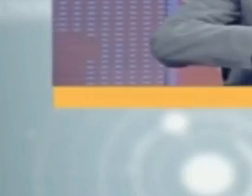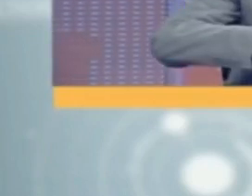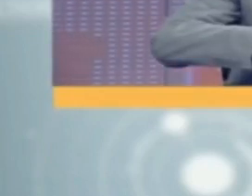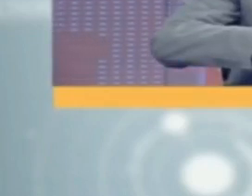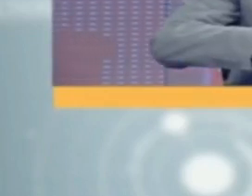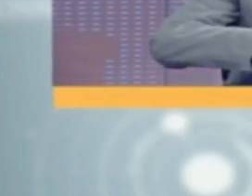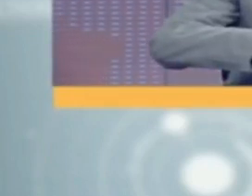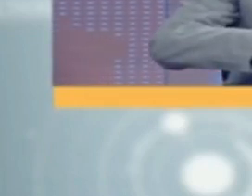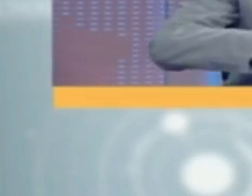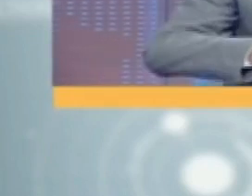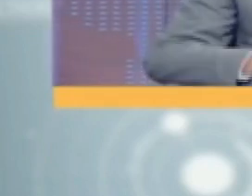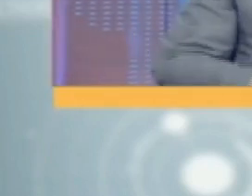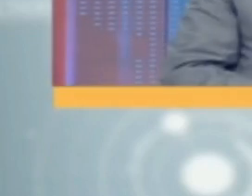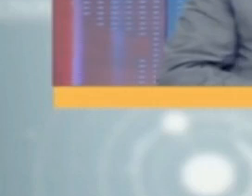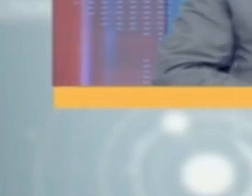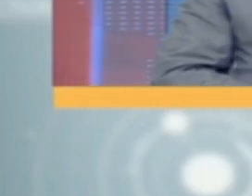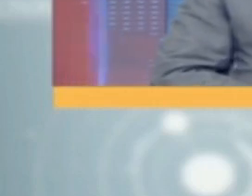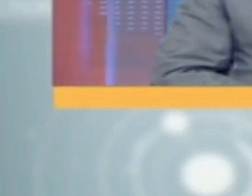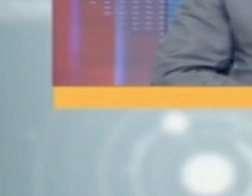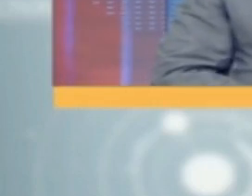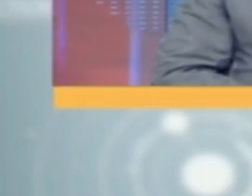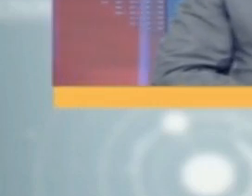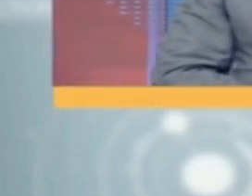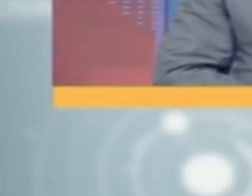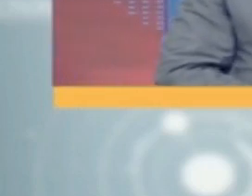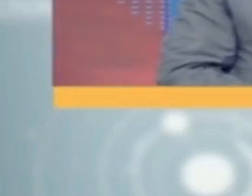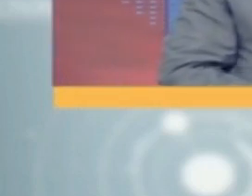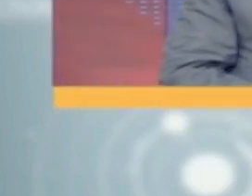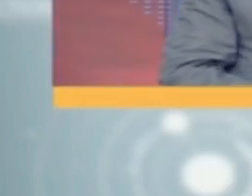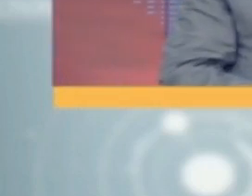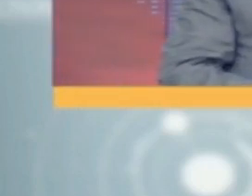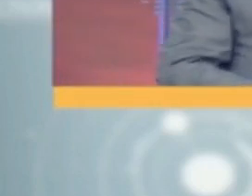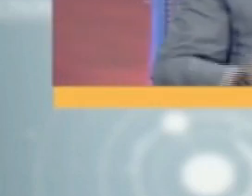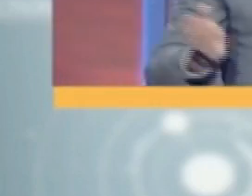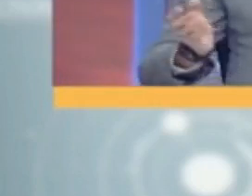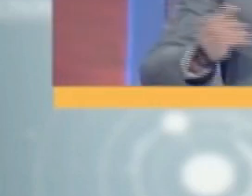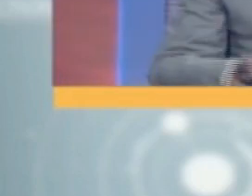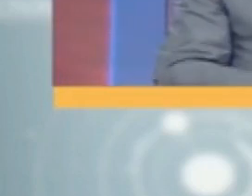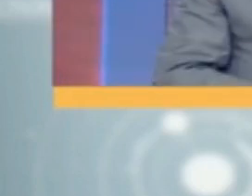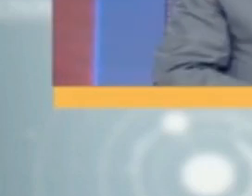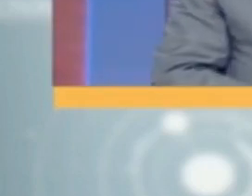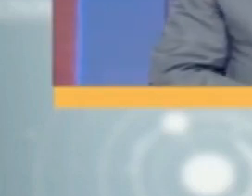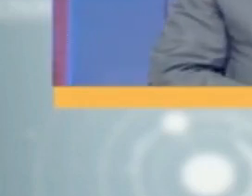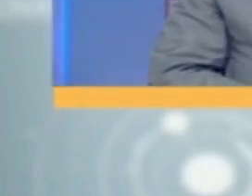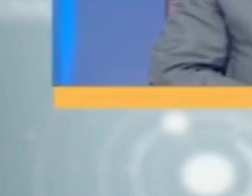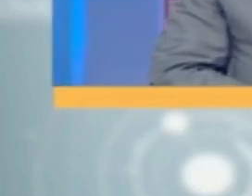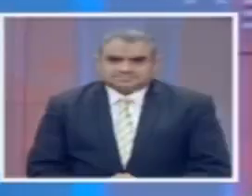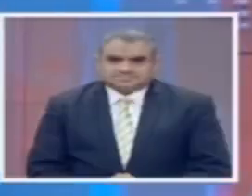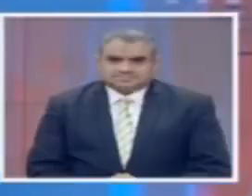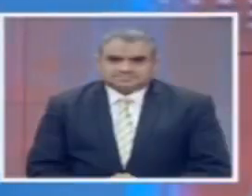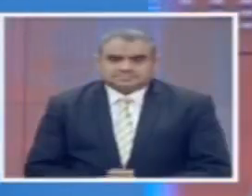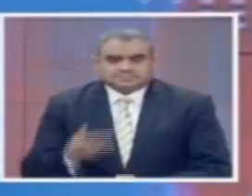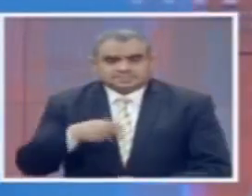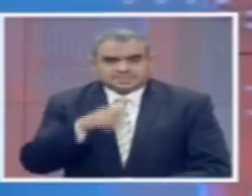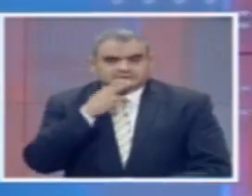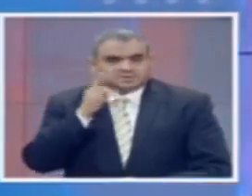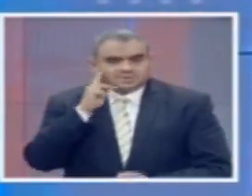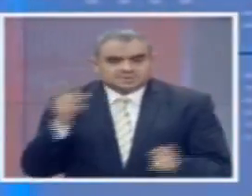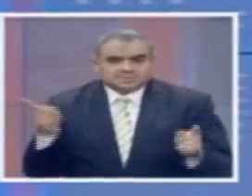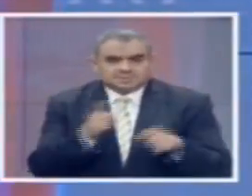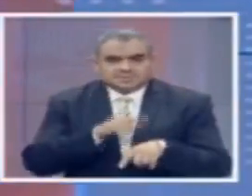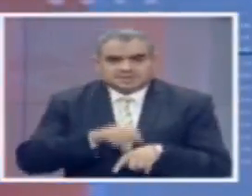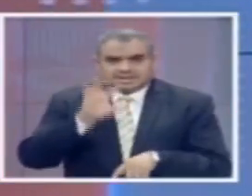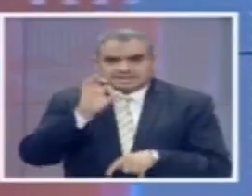محمود بعد تخلصوا على الساعه 10. اوكي، اتمنى لكم التوفيق. سيداتي والساده،